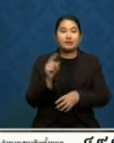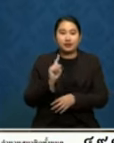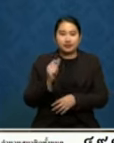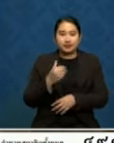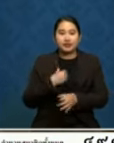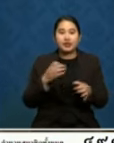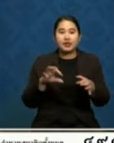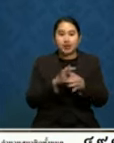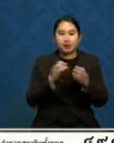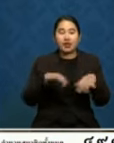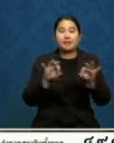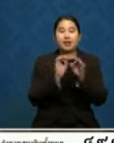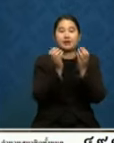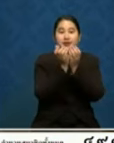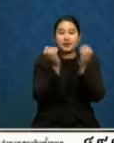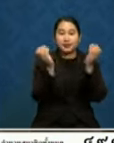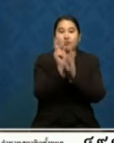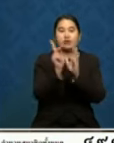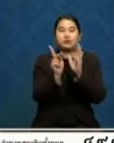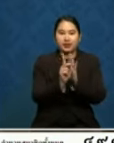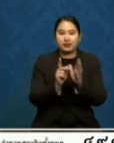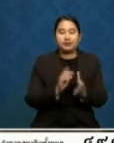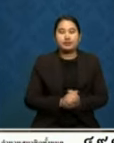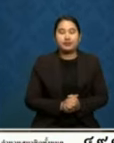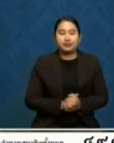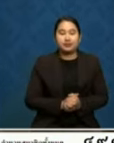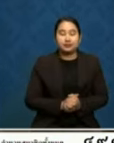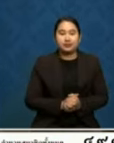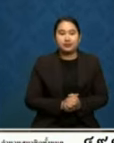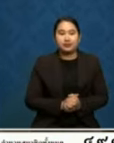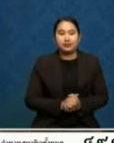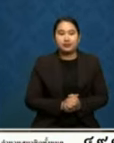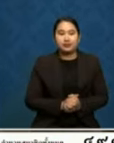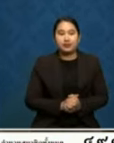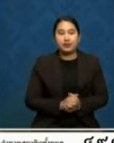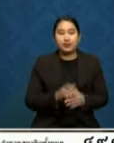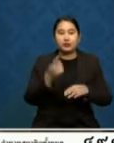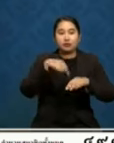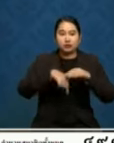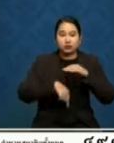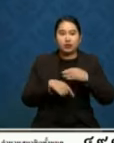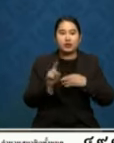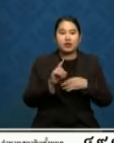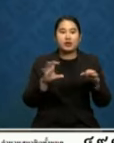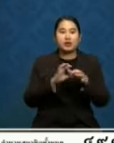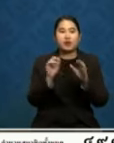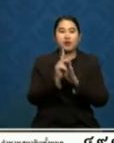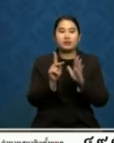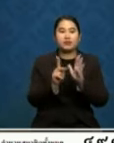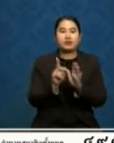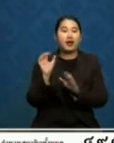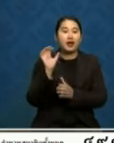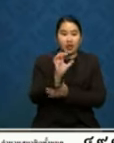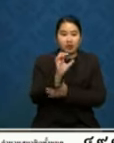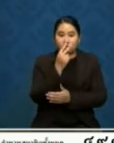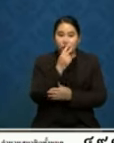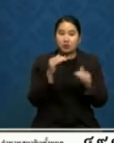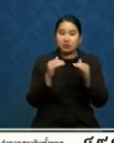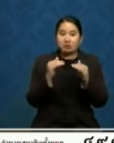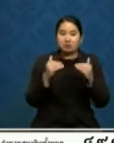ลักนิติธรรมครับ Rule of Law เมื่อ Rule of Law แล้วลงไปลึกๆคือการบังคับใช้กฎหมายที่เป็นธรรมหรือไ